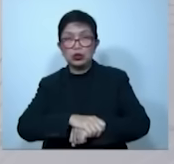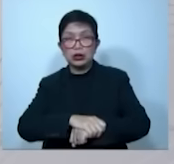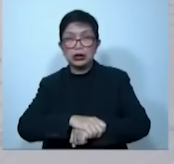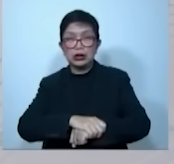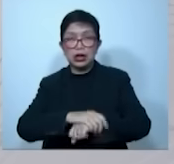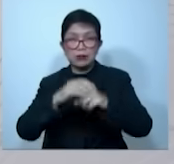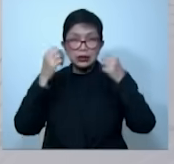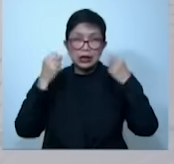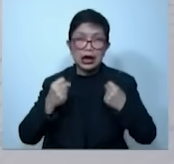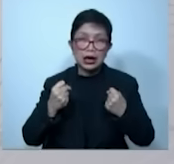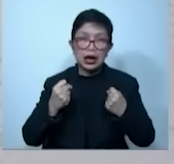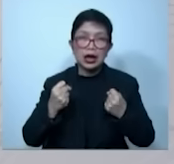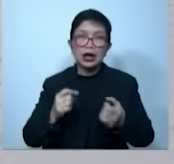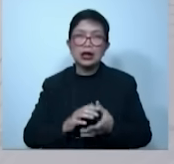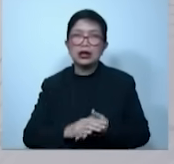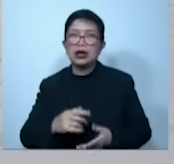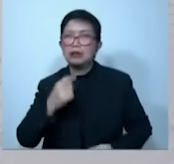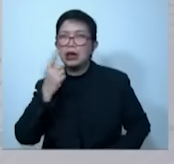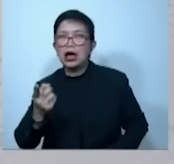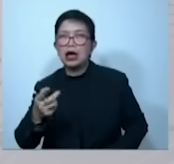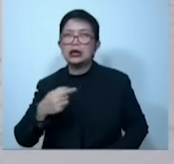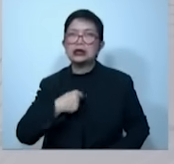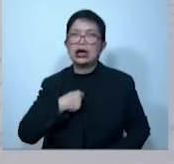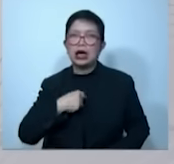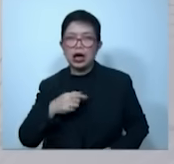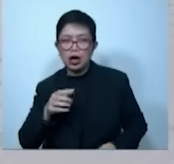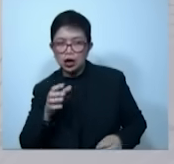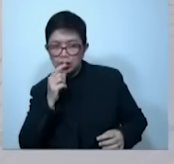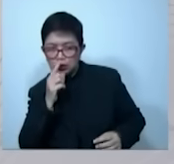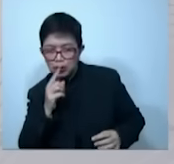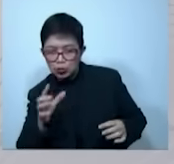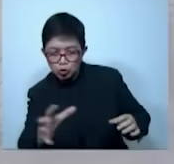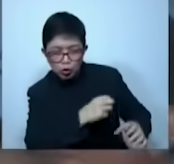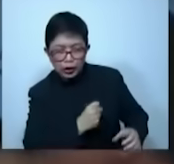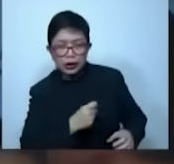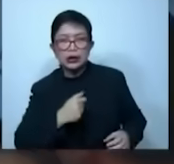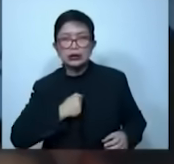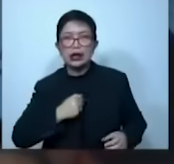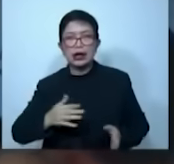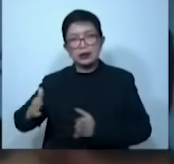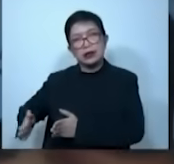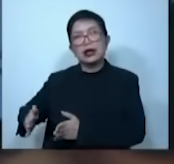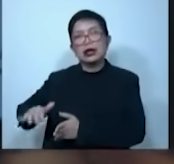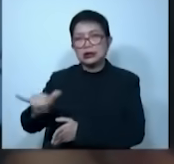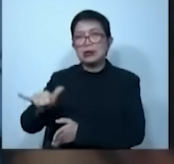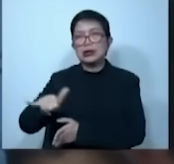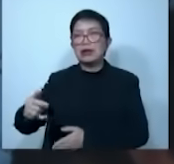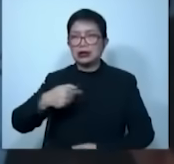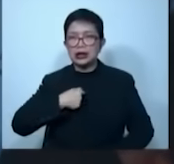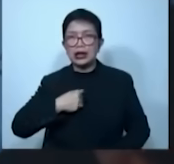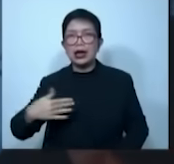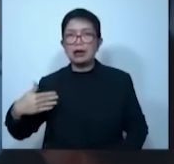tapol-tapol yang katanya saya culik sekarang ada di pihak saya membela saya saudara-saudara